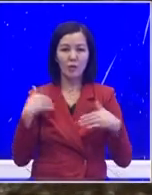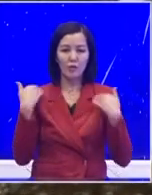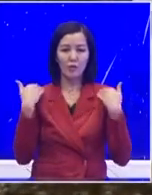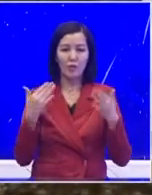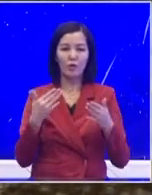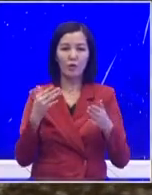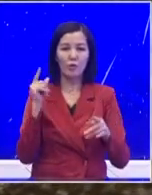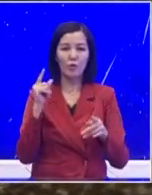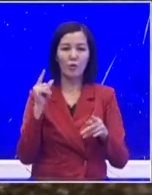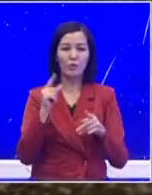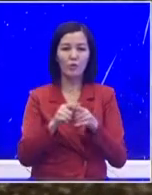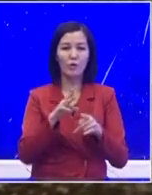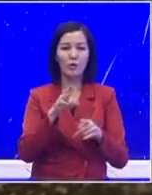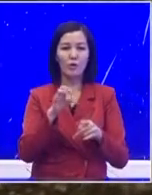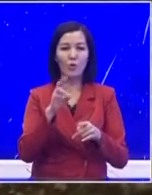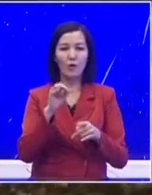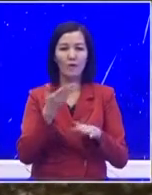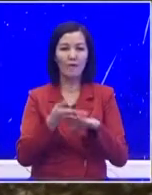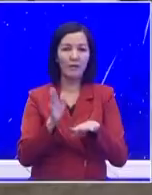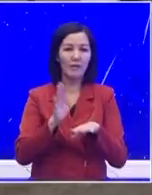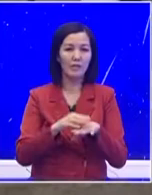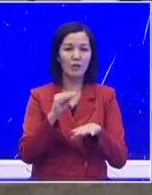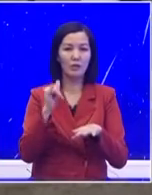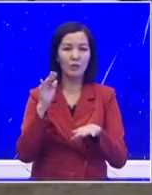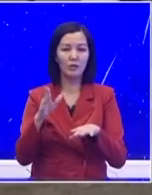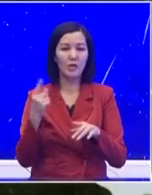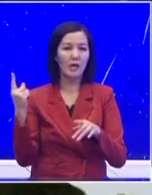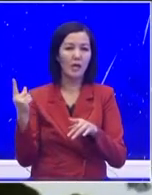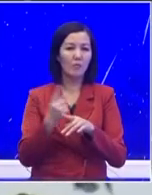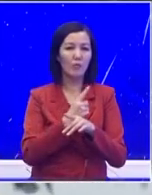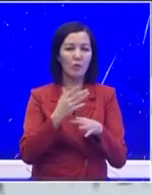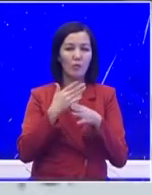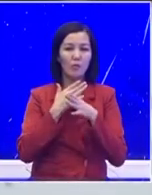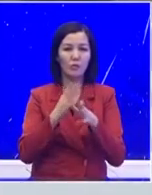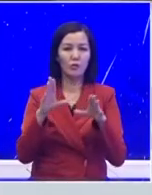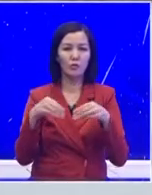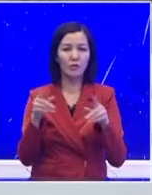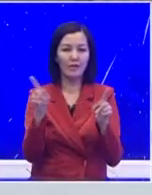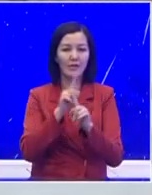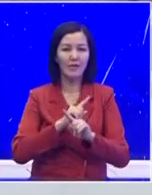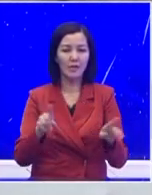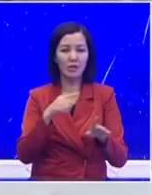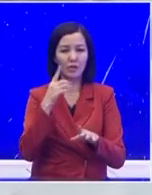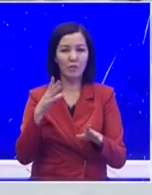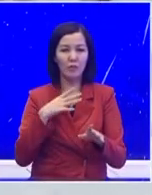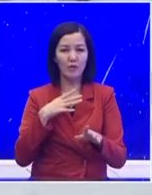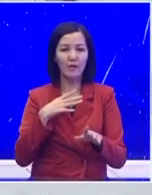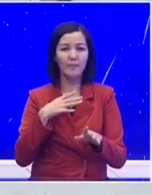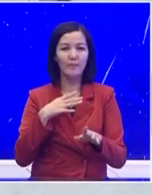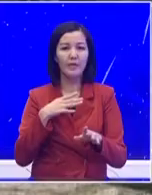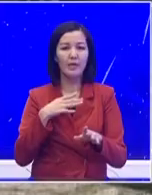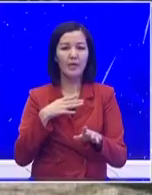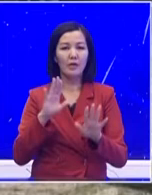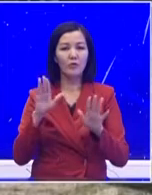Құттықтау мәтінде Қасым-Жомарт Тоқаев қиын сәттерде жетісулықтардың алғашқы болып қол ұшын созғандығын ерекше атап өтіпті.